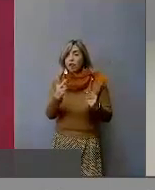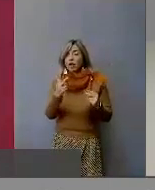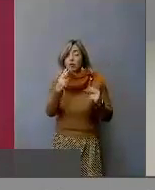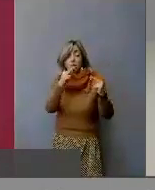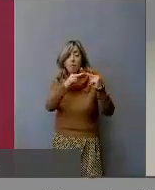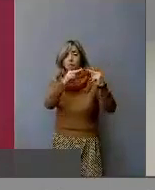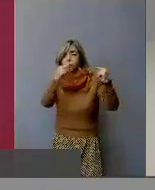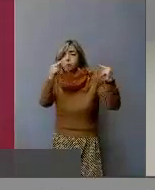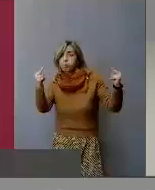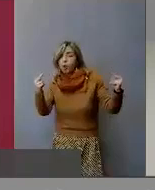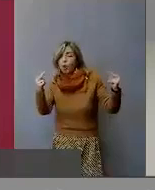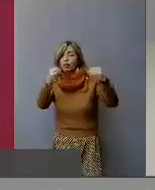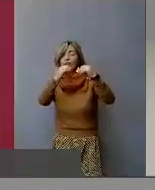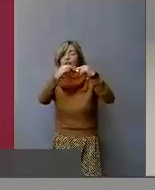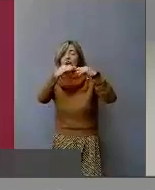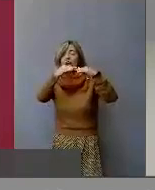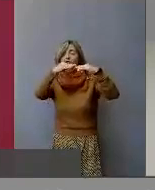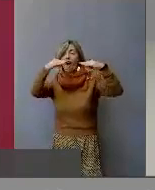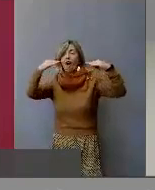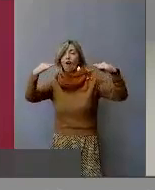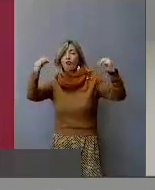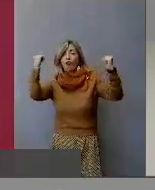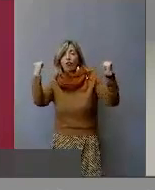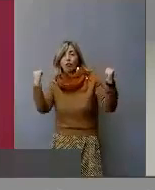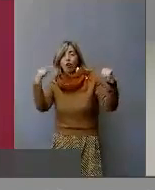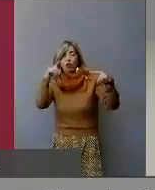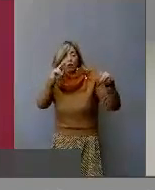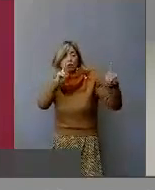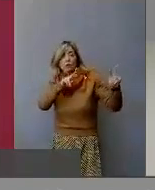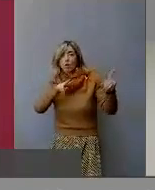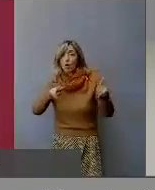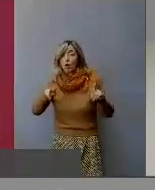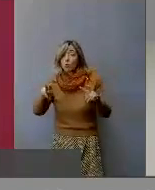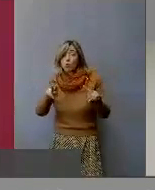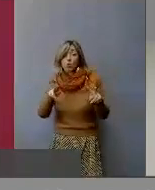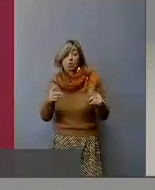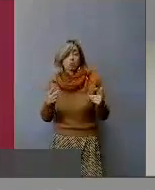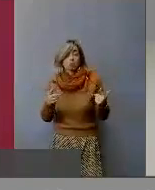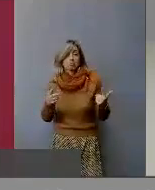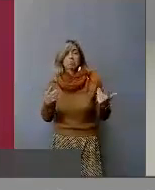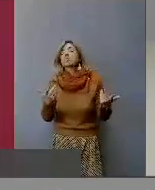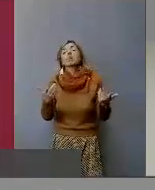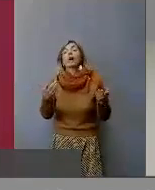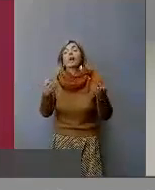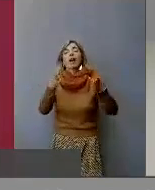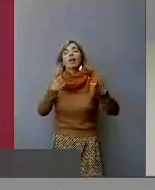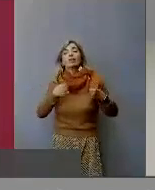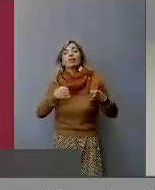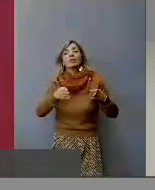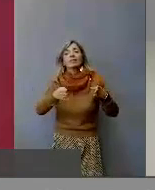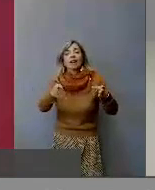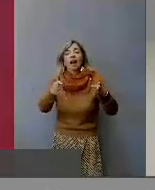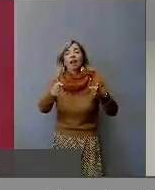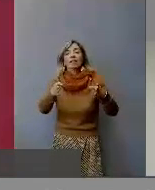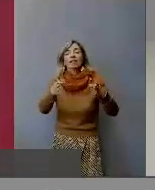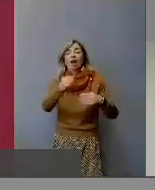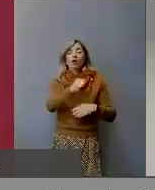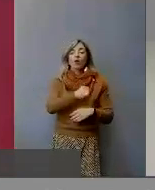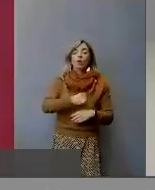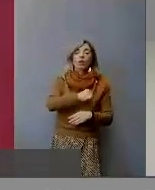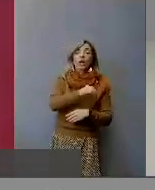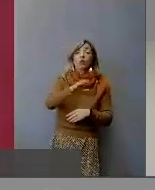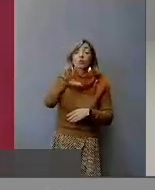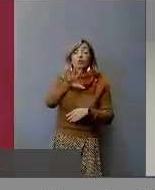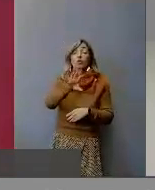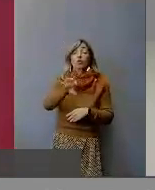e dei viadotti nessuno sa in che stato si trovano gli 800 mila chilometri di strade comunali e provinciali ed è che la nostra città invece